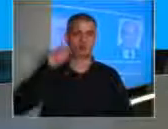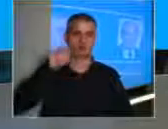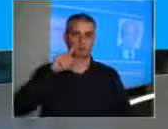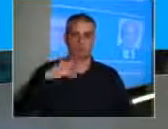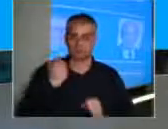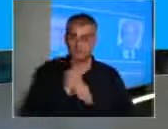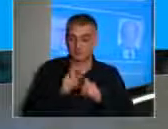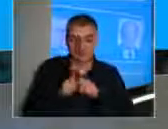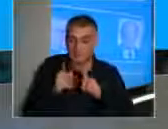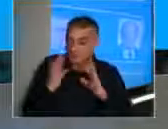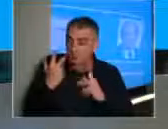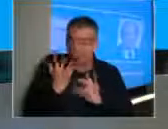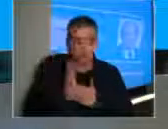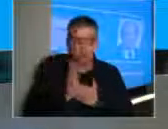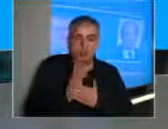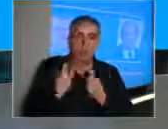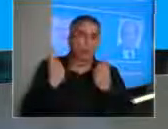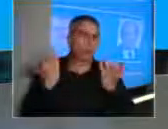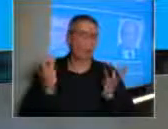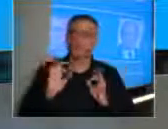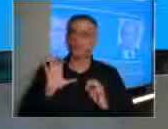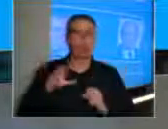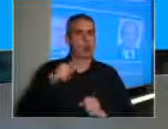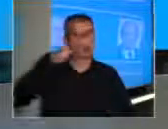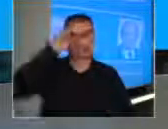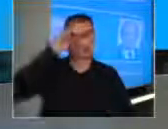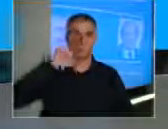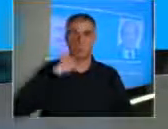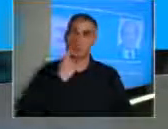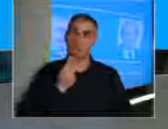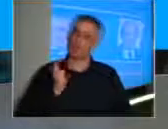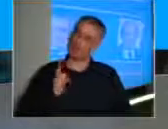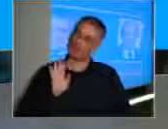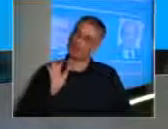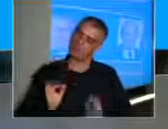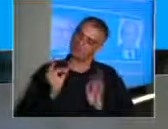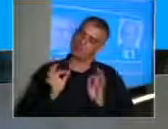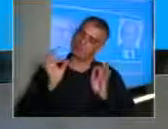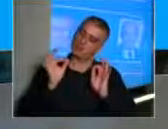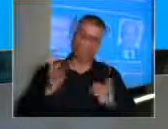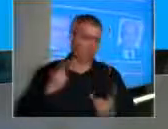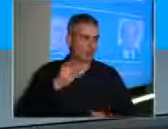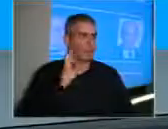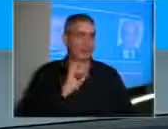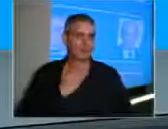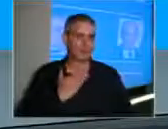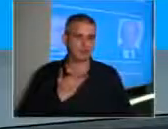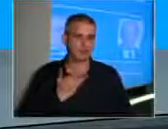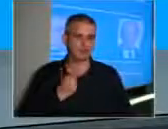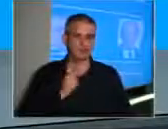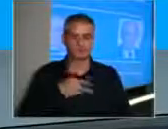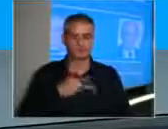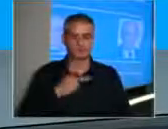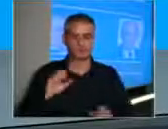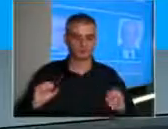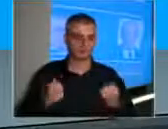מבצע כזה, ברגע שהוא מפשיל, הוא קורה. אף אחד לא לוקח בו סיכונים ולא אומר, חכה, תדחה, תחכה לי עד אחרי הבחירות. לא, אבל עדיין, אתה יודע מה? יש פה